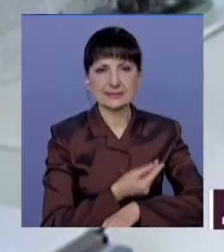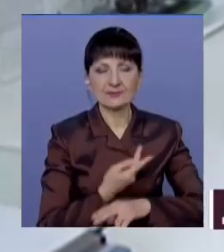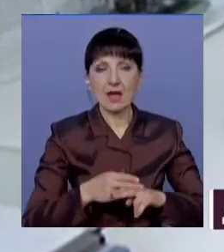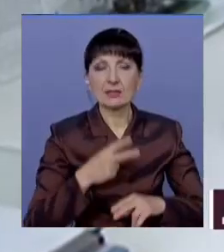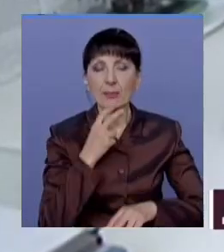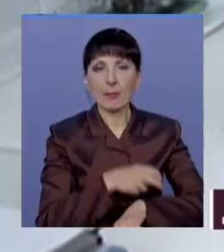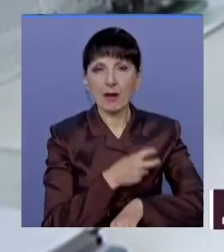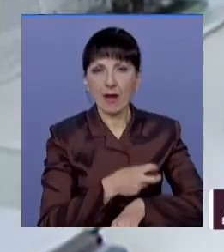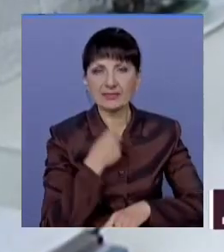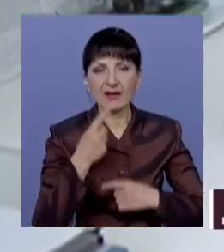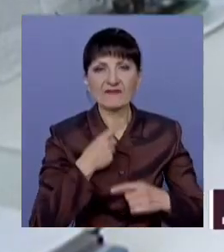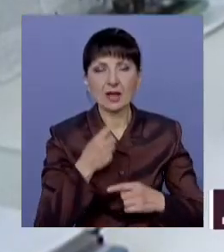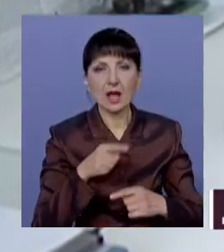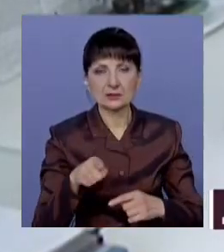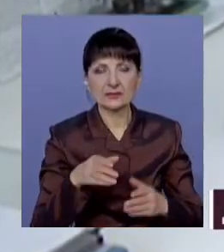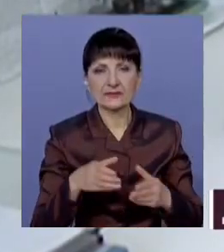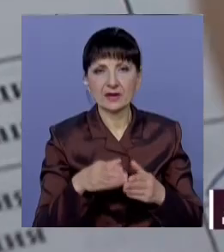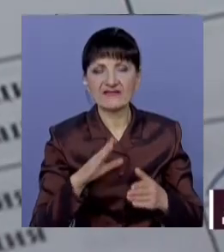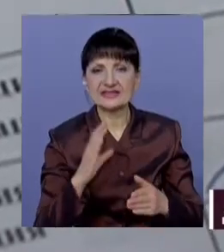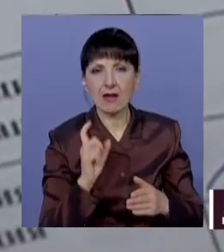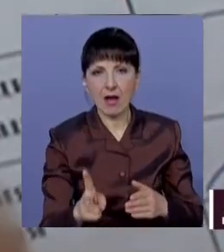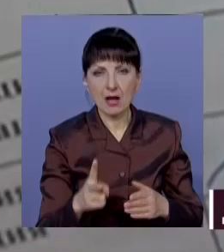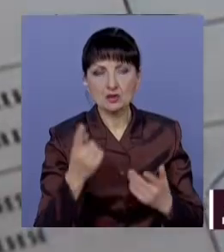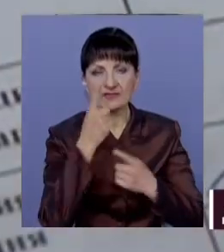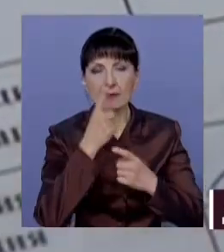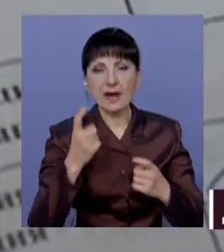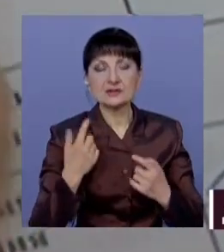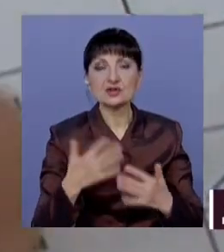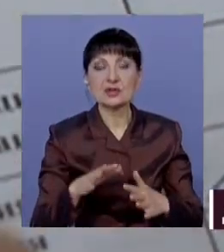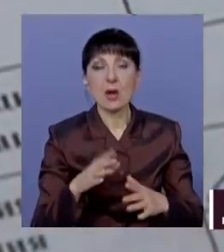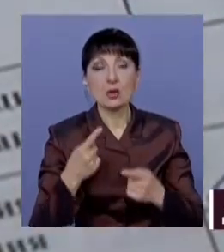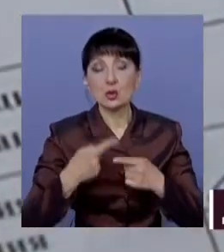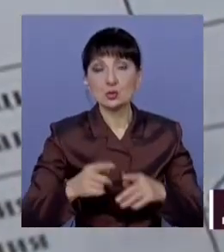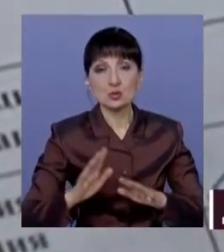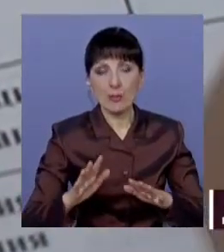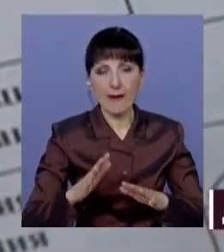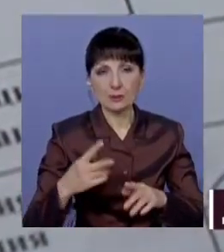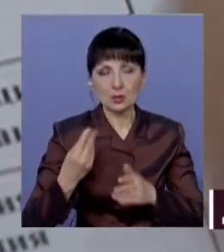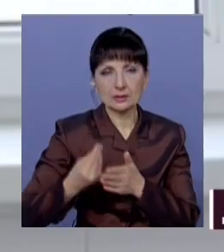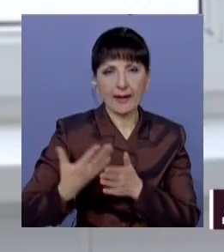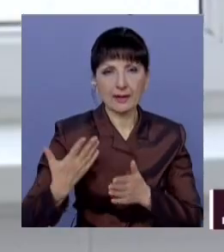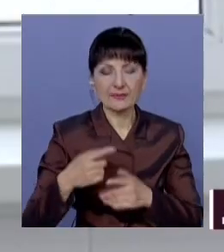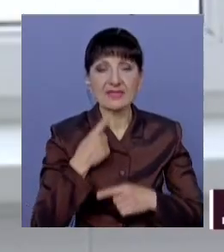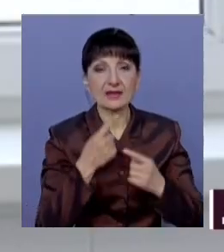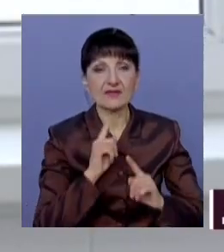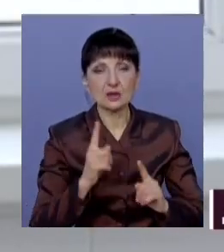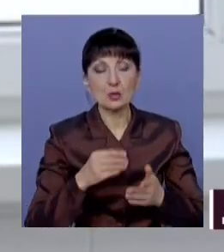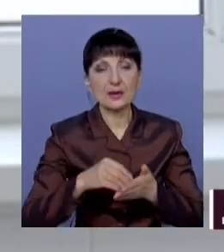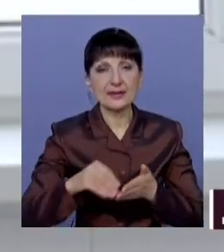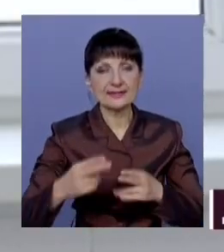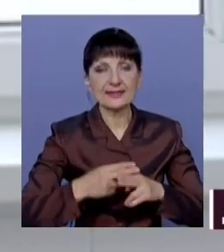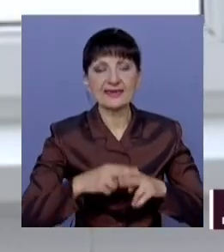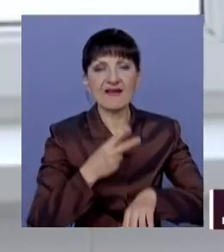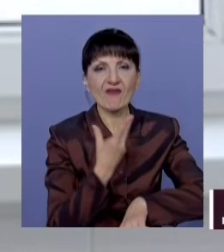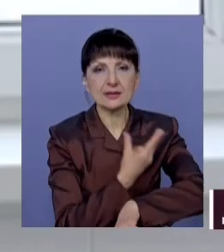уверяют в СК «Фармация», ничем не уступает по качеству более дорогим аналогам. Там говорят, что приобретение таких вакцин является